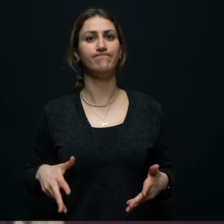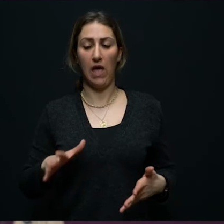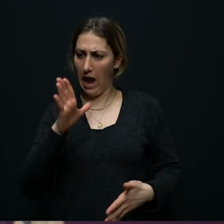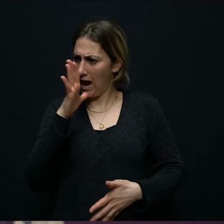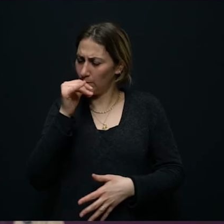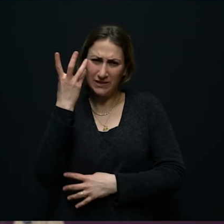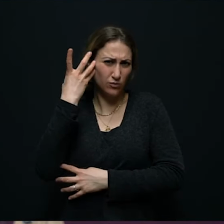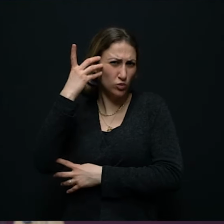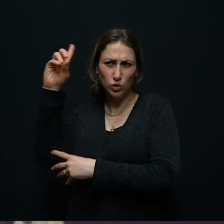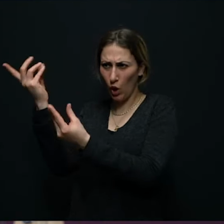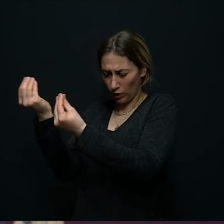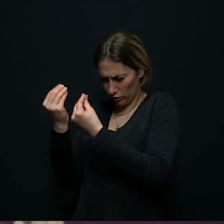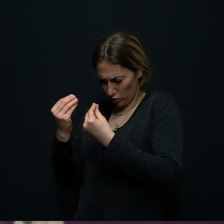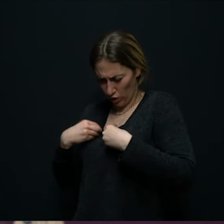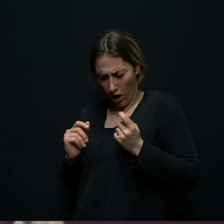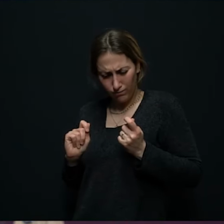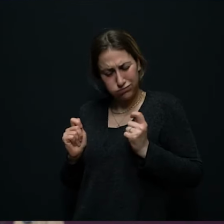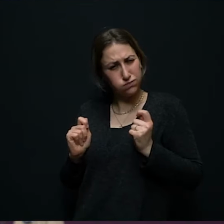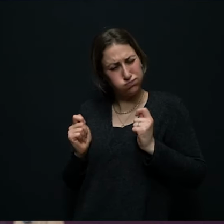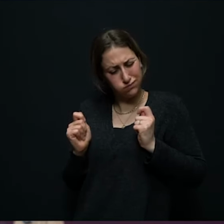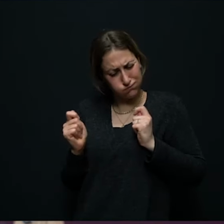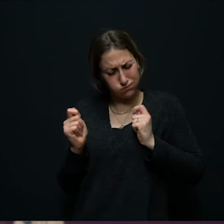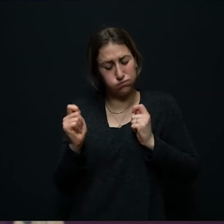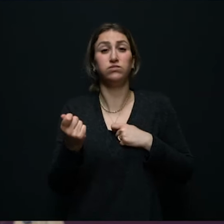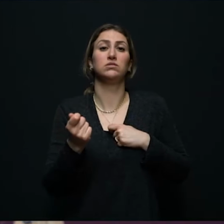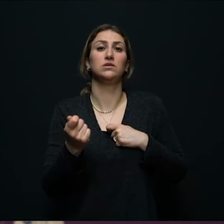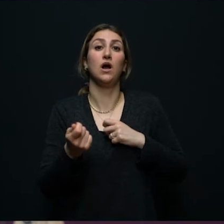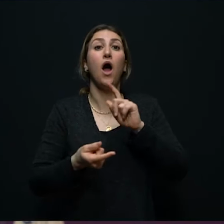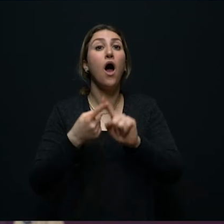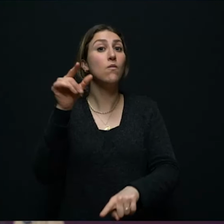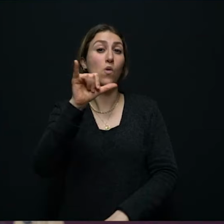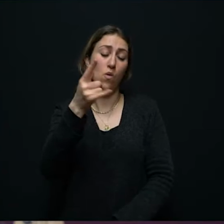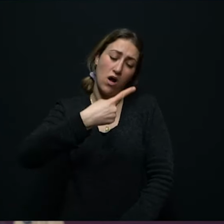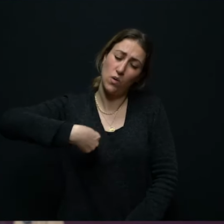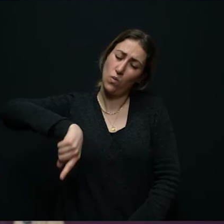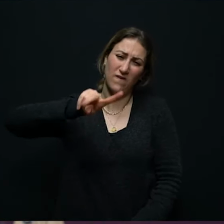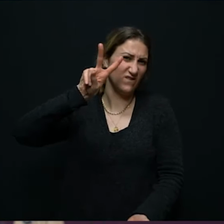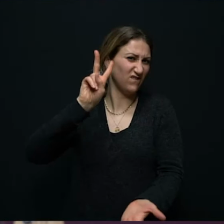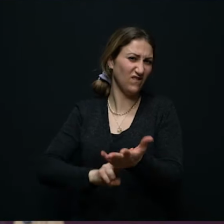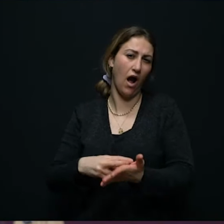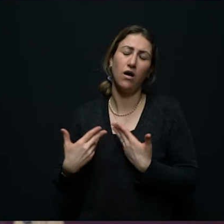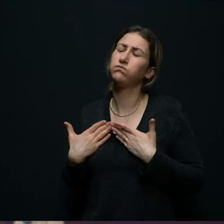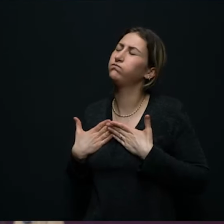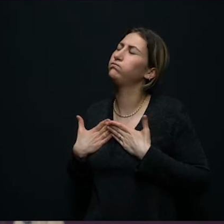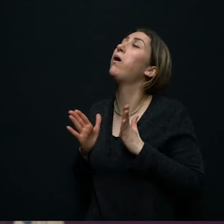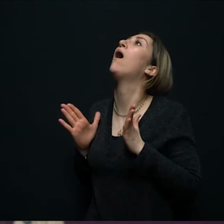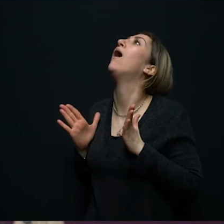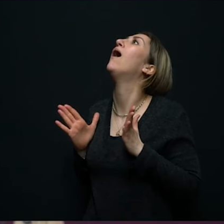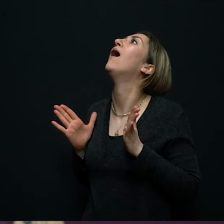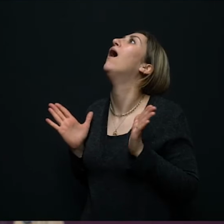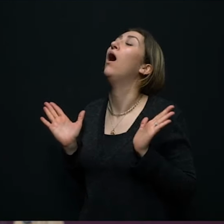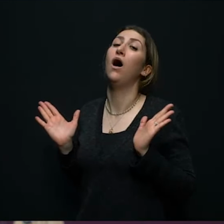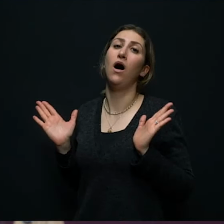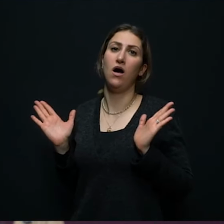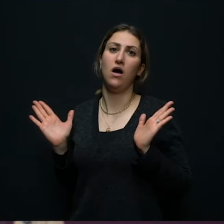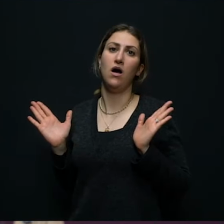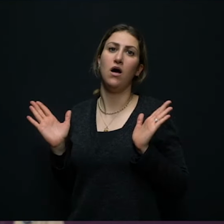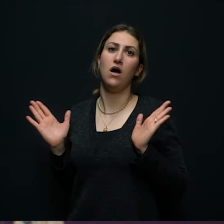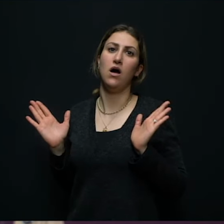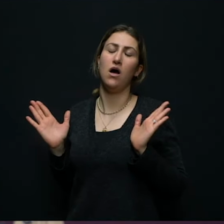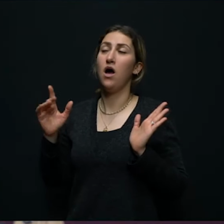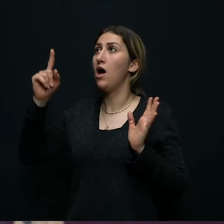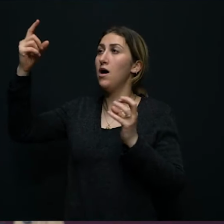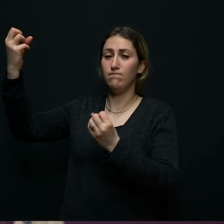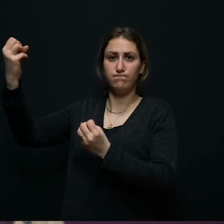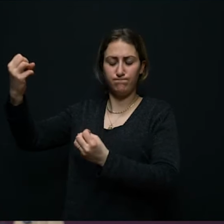moi mais quand je suivrai devant dieu lorsque le seigneur allume le spot de la sainteté